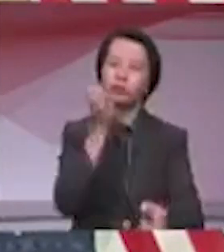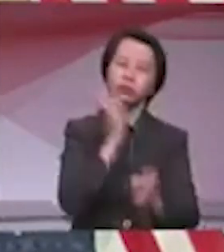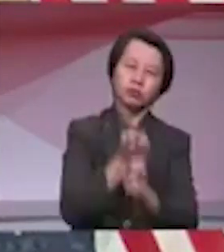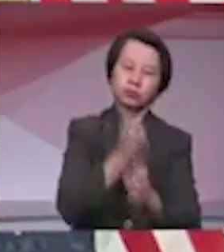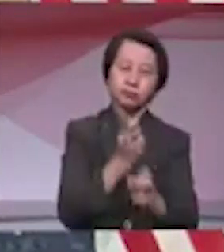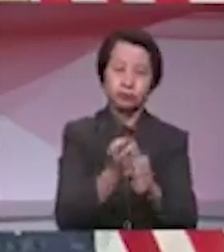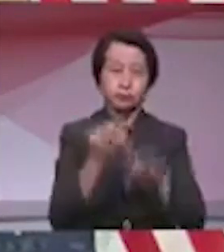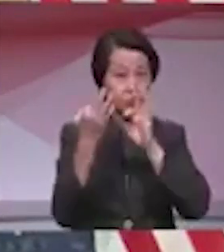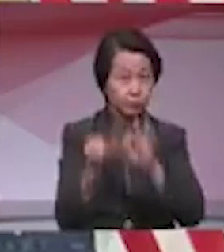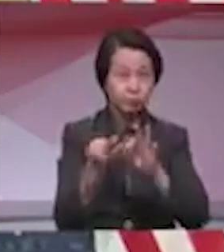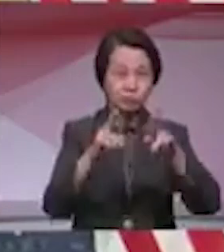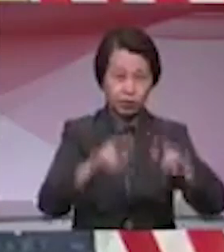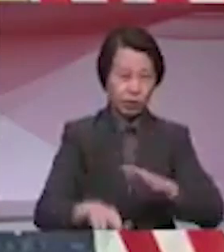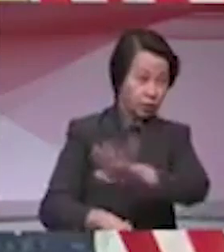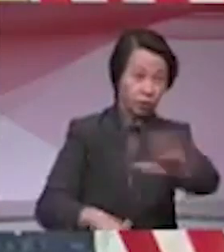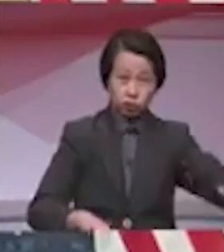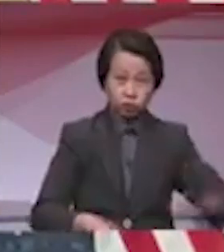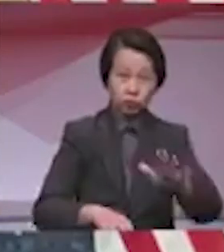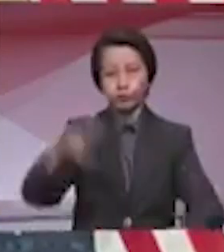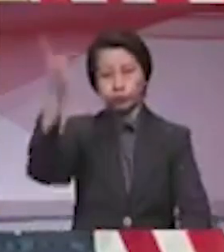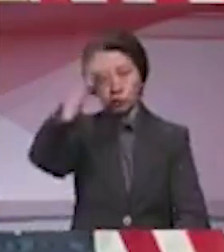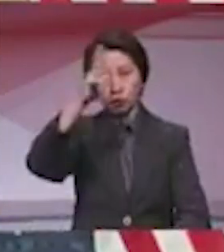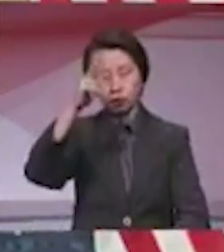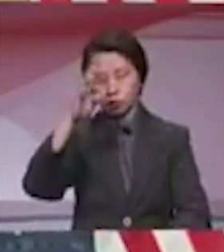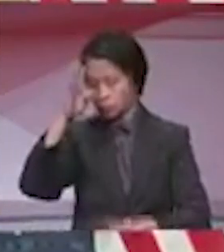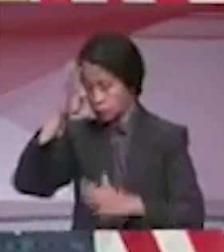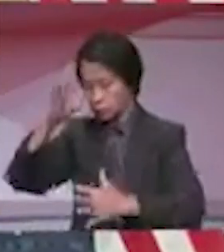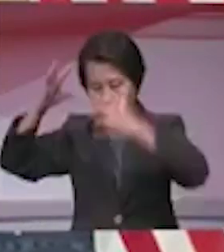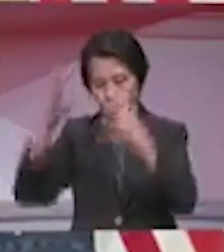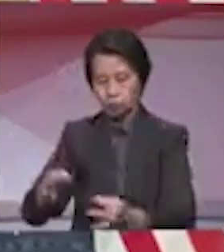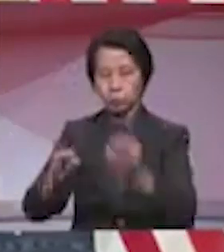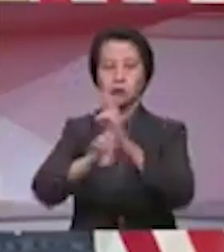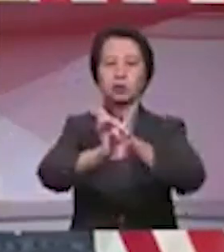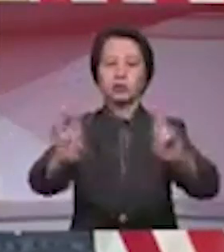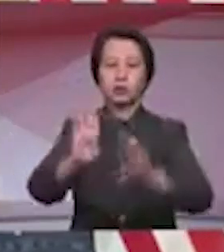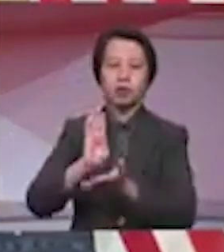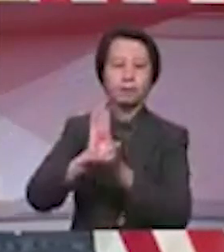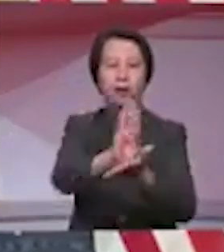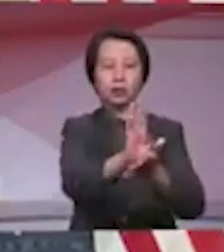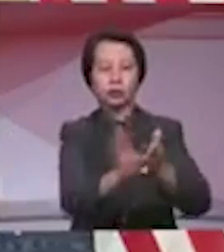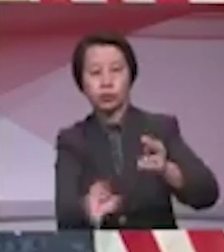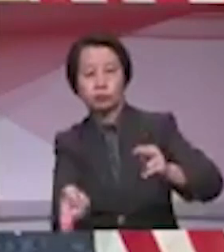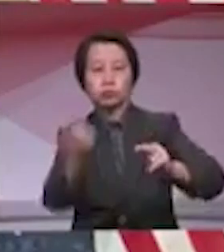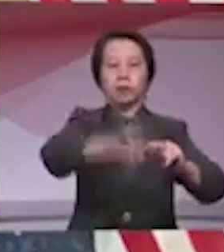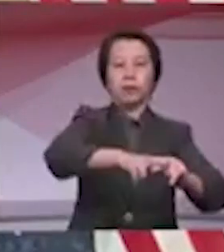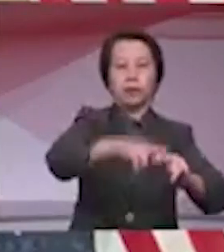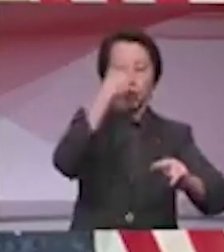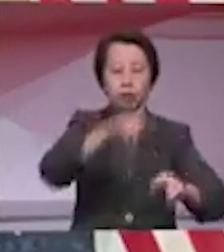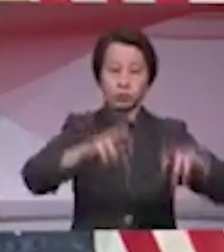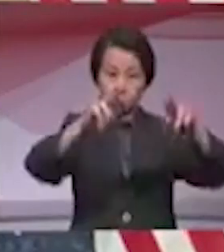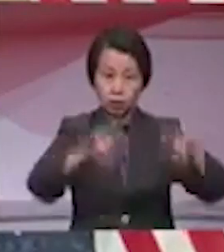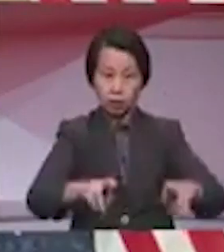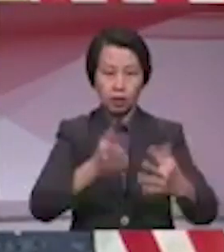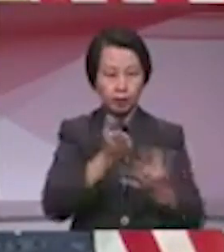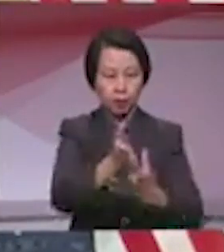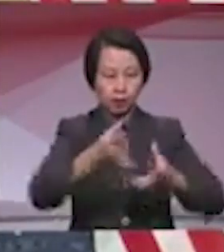yang masih dihadapi oleh rakyat, kerajaan membuat keputusan untuk menyediakan bantuan tambahan untuk rakyat